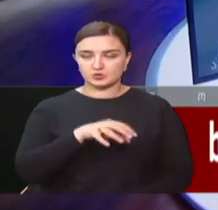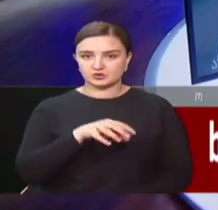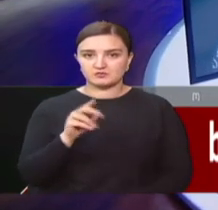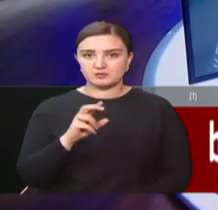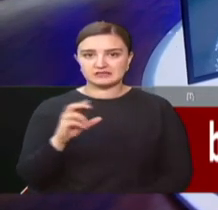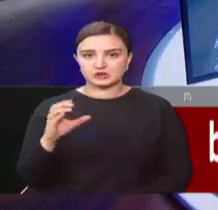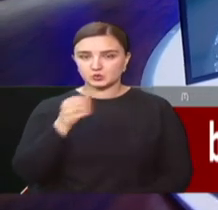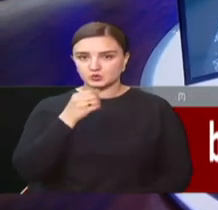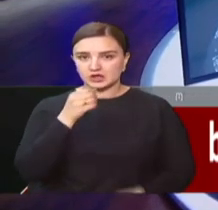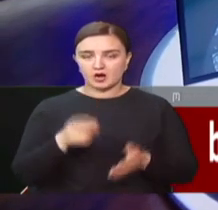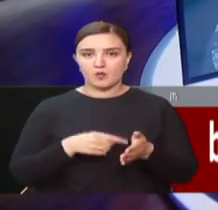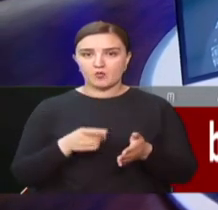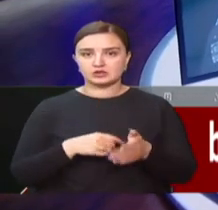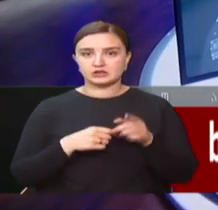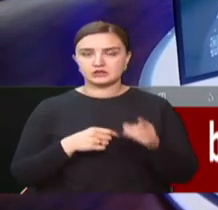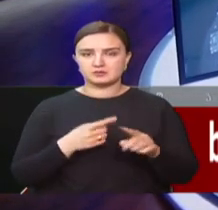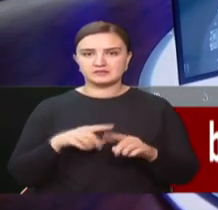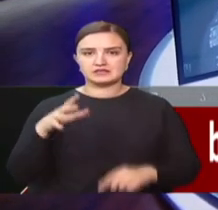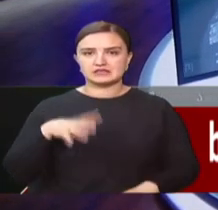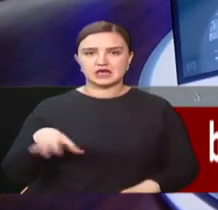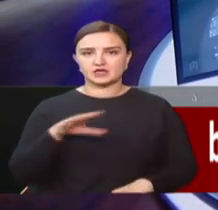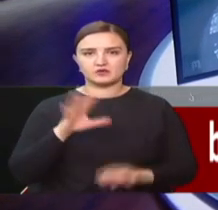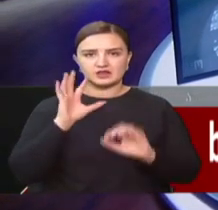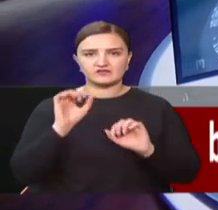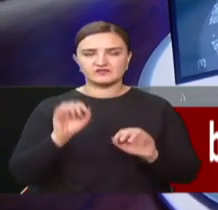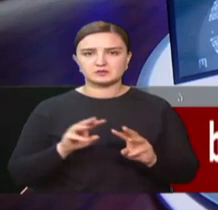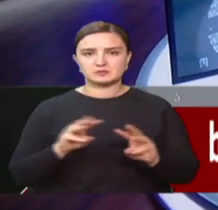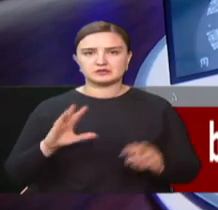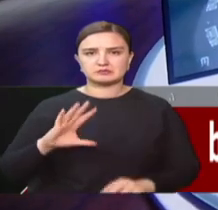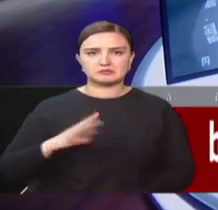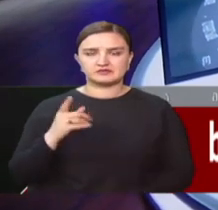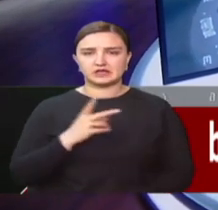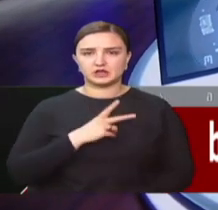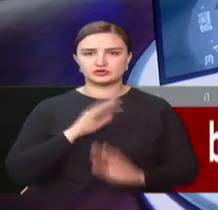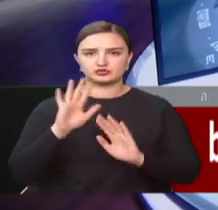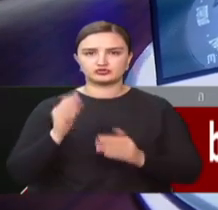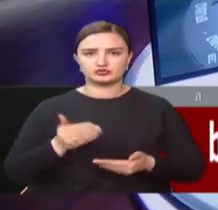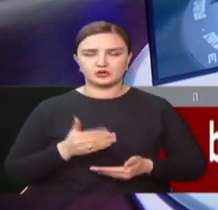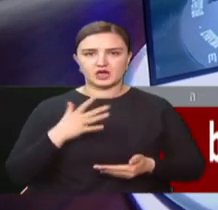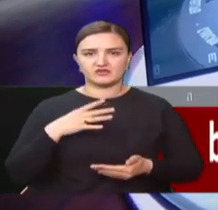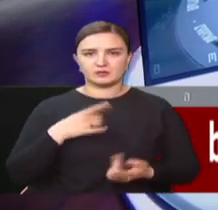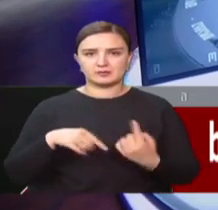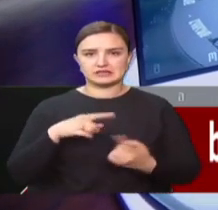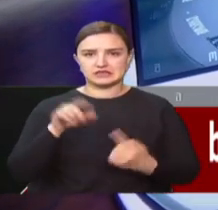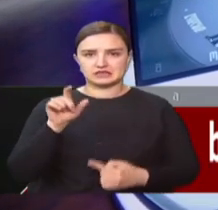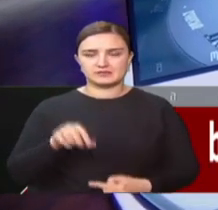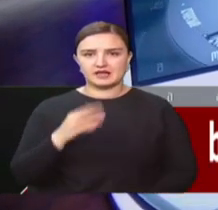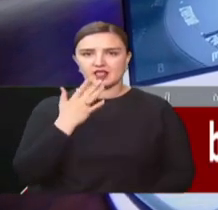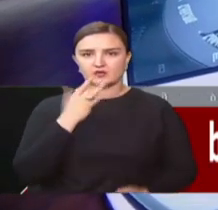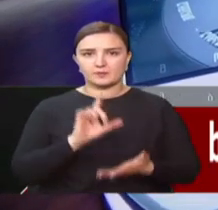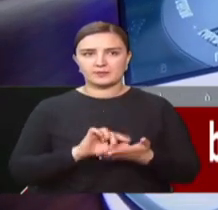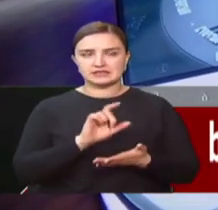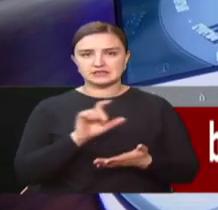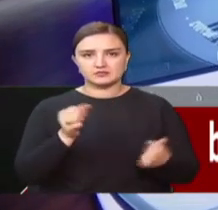BBC ჟურნალისტურ გამოძიებას, რომელიც საქართველოს თავდაცვის მინისტრისა და ამჟამად ინგლისში მცხოვრებ ქართველი ბიზნესმენის ევროპელი